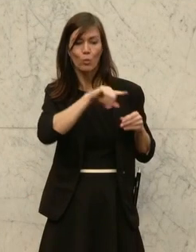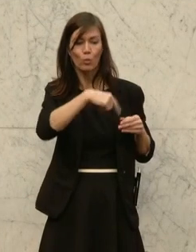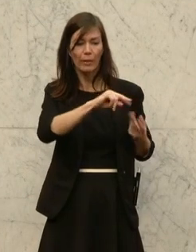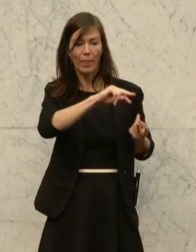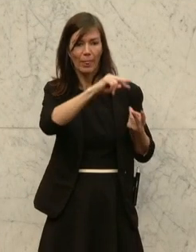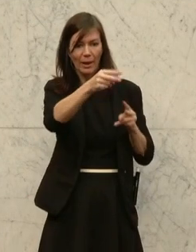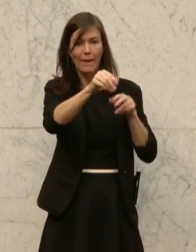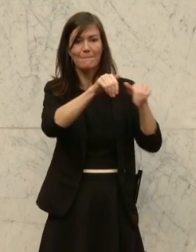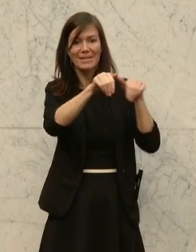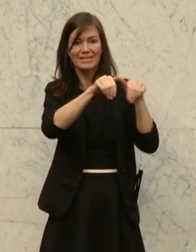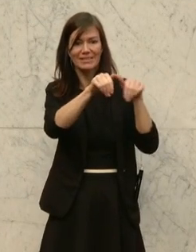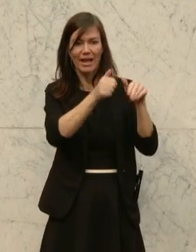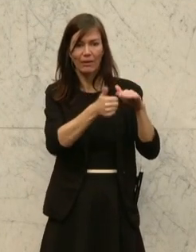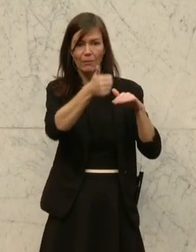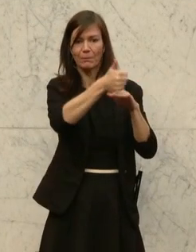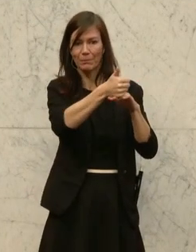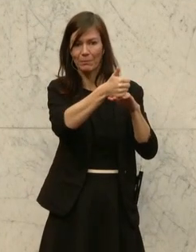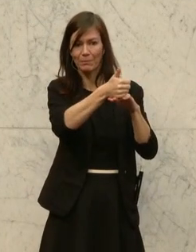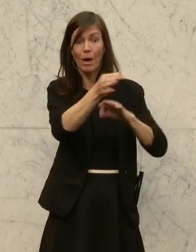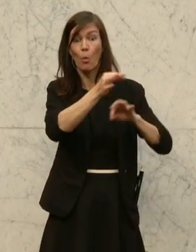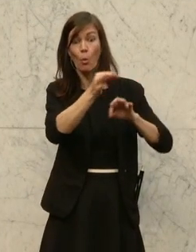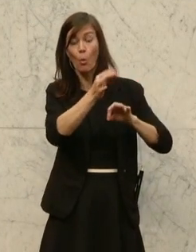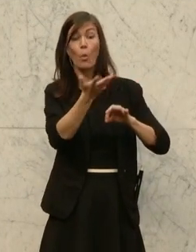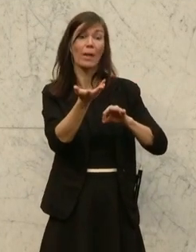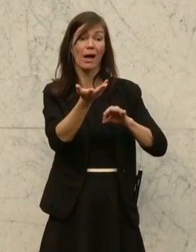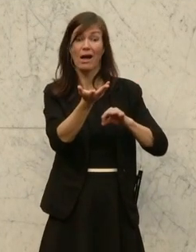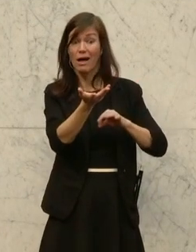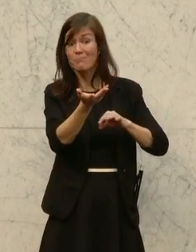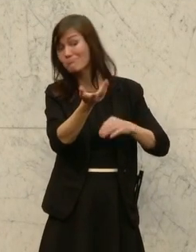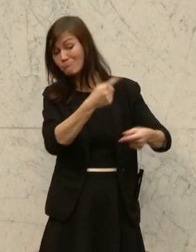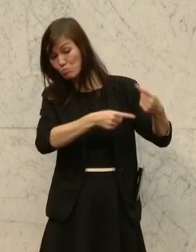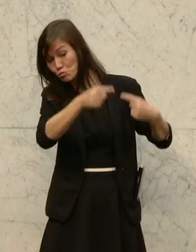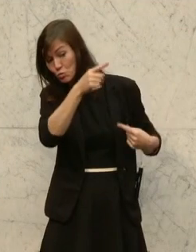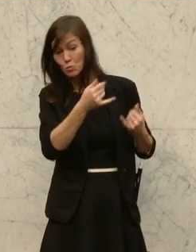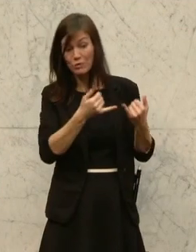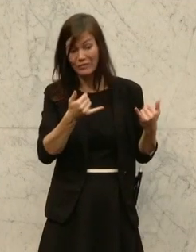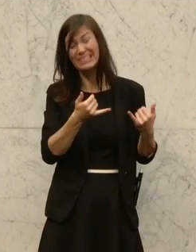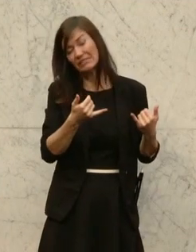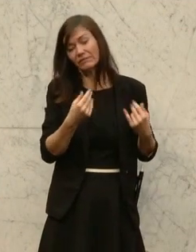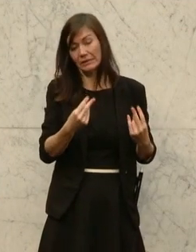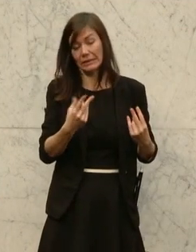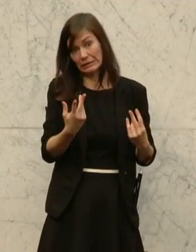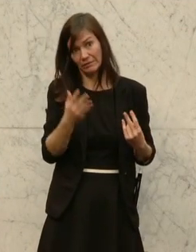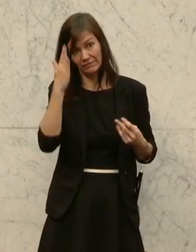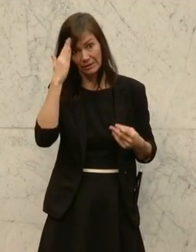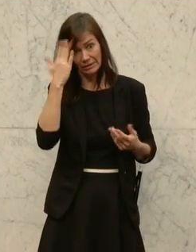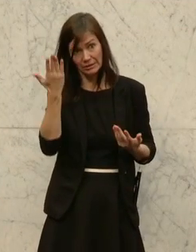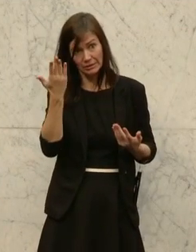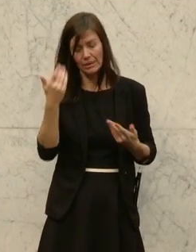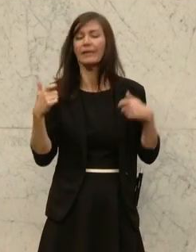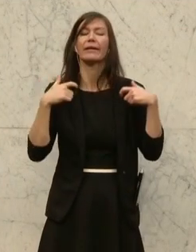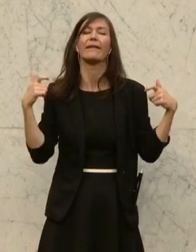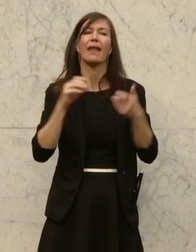umgekehrt, weil dieser Richtungspfeil macht sehr, sehr viel aus. Was die Generalsekretariate betrifft, das haben wir ja schon